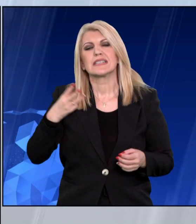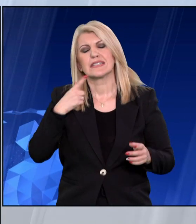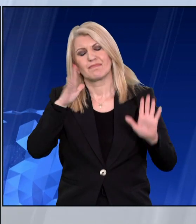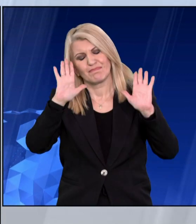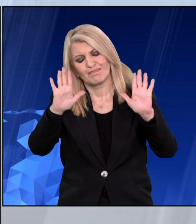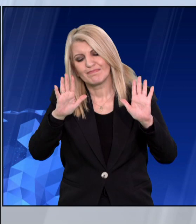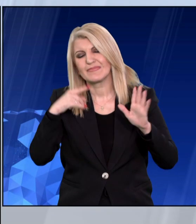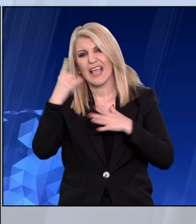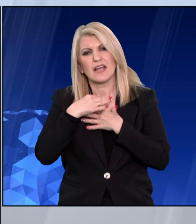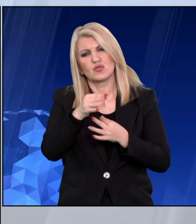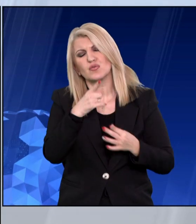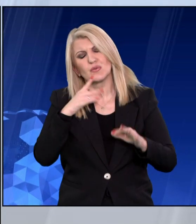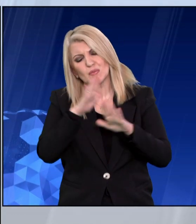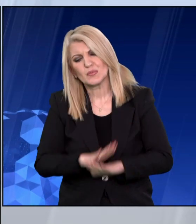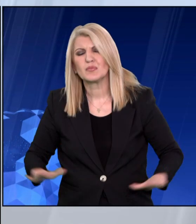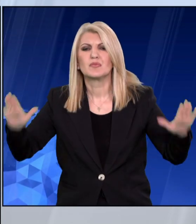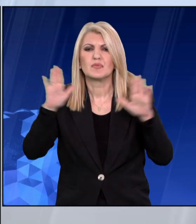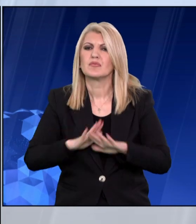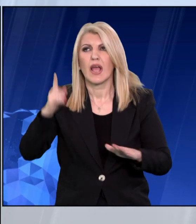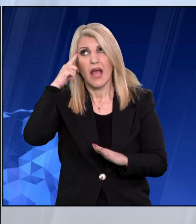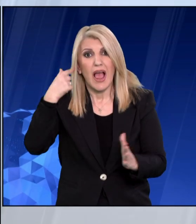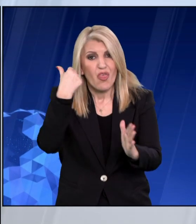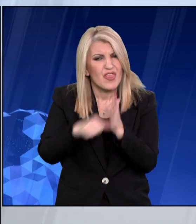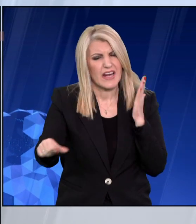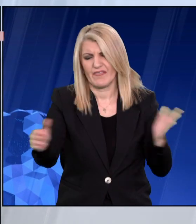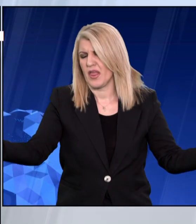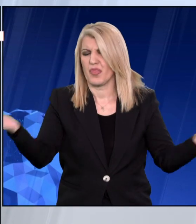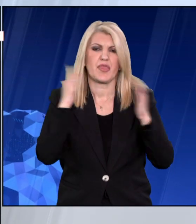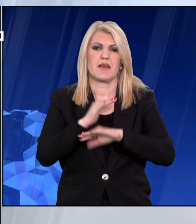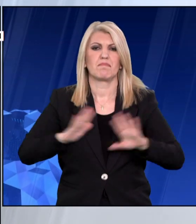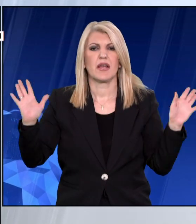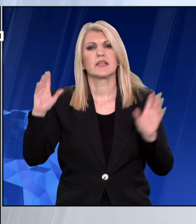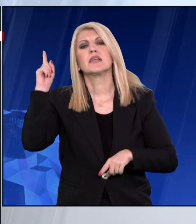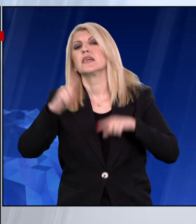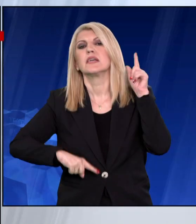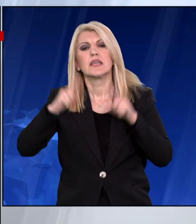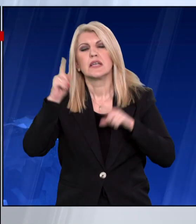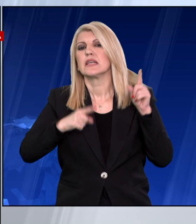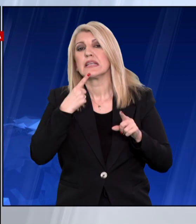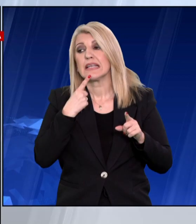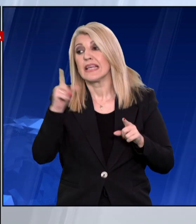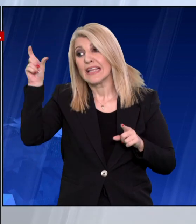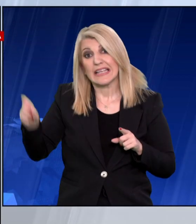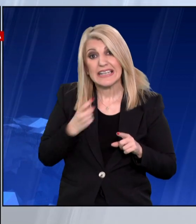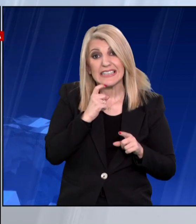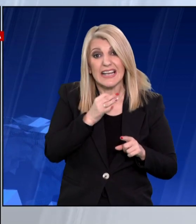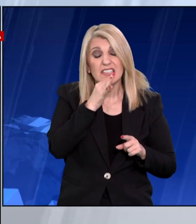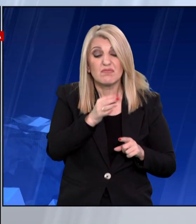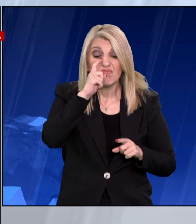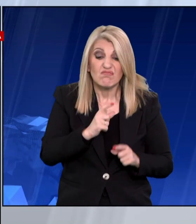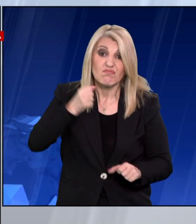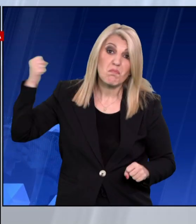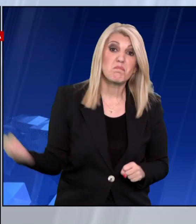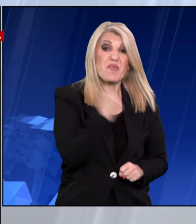υπάρχει κομματική πειθαρχία και δεν θα διαγραφεί κανείς και αυτοί που θεώρησαν ότι μίλησε για ζήτημα κομματικής πειθαρχίας σε κά κάτι που δεν είναι